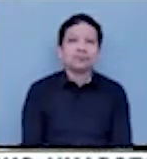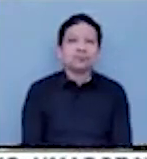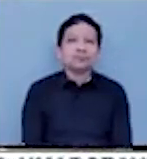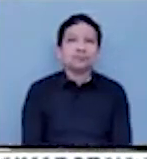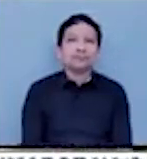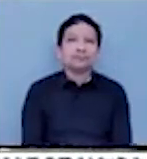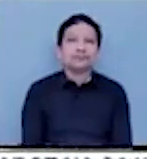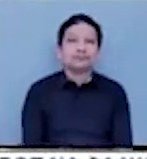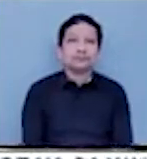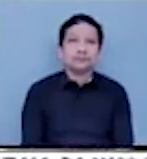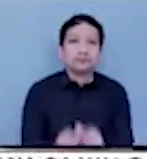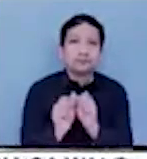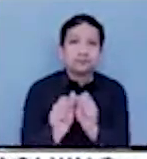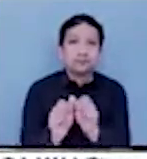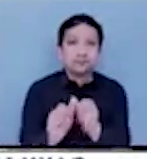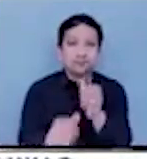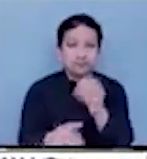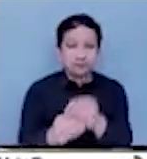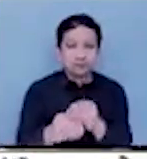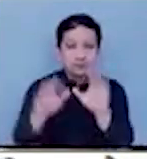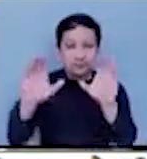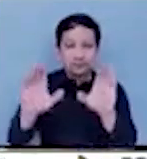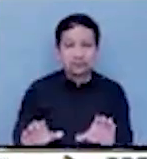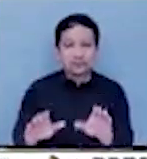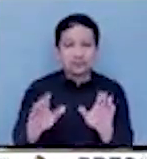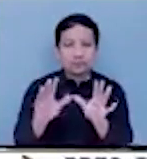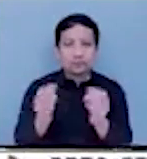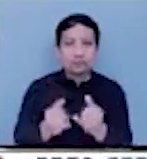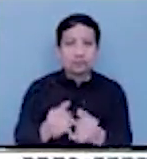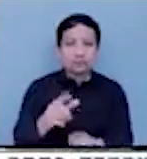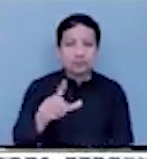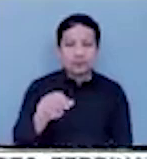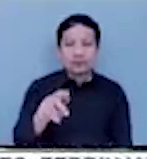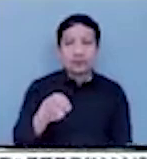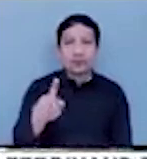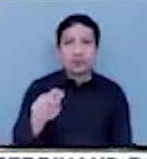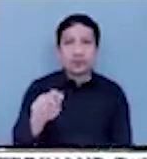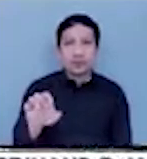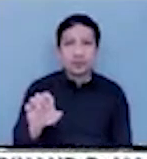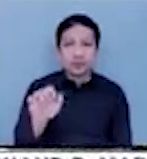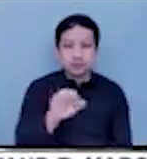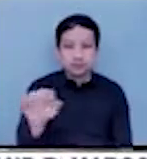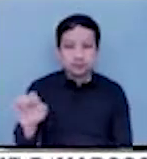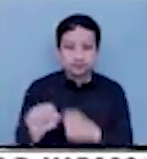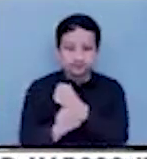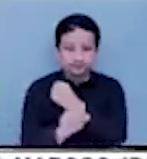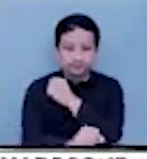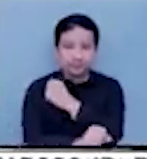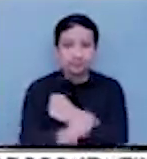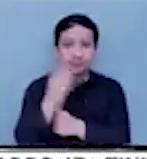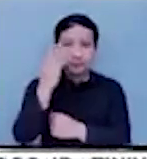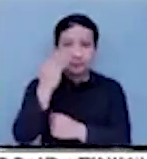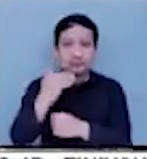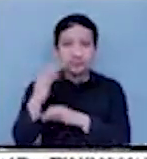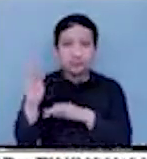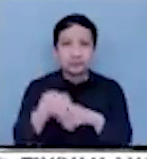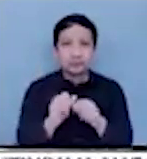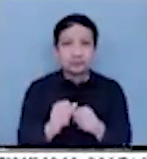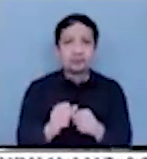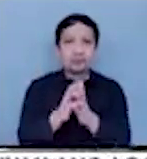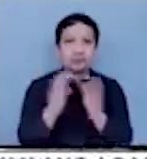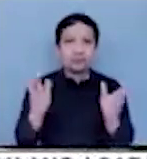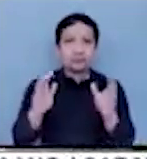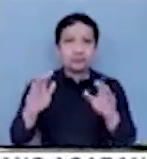isinailalim na po sa state of calamity ang bayan ng Lorente sa Eastern Samar dahil sa pinsalang dala ng malakas na